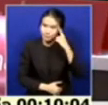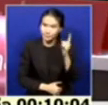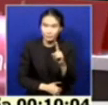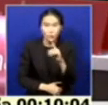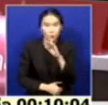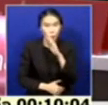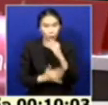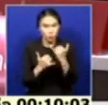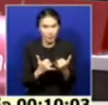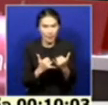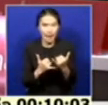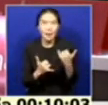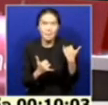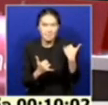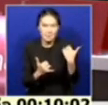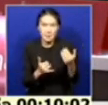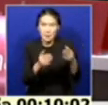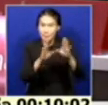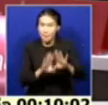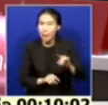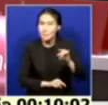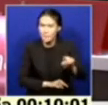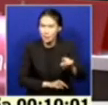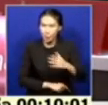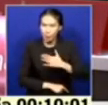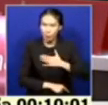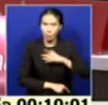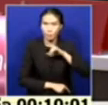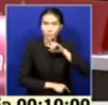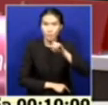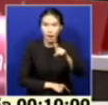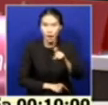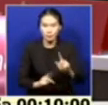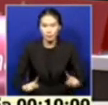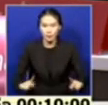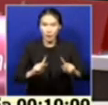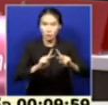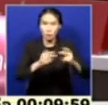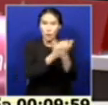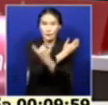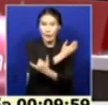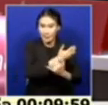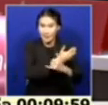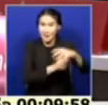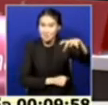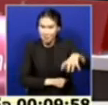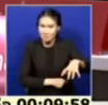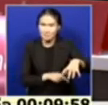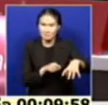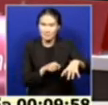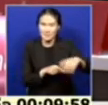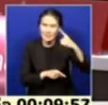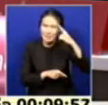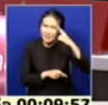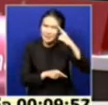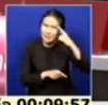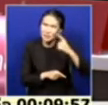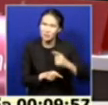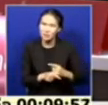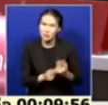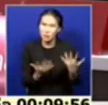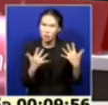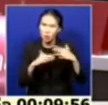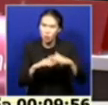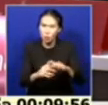ว่าจะต้องเหตุเกิดแล้วจะต้องตามล่าใครได้เพราะผมไม่เชื่อว่ามันจะเดินไปอย่างนั้นได้แต่จะคาดคั้นว่า